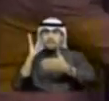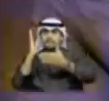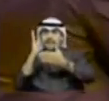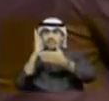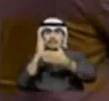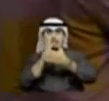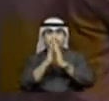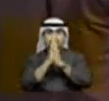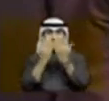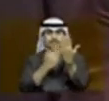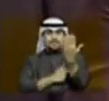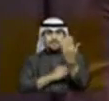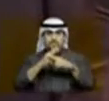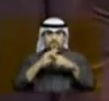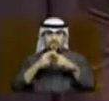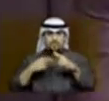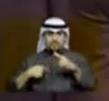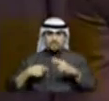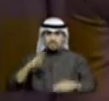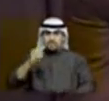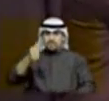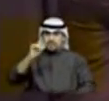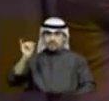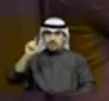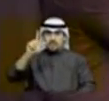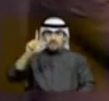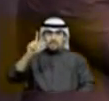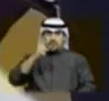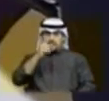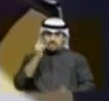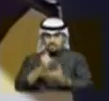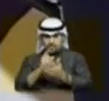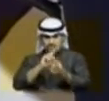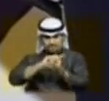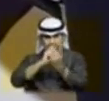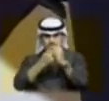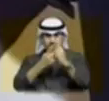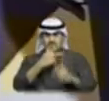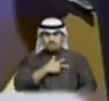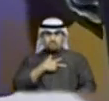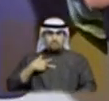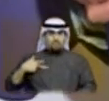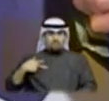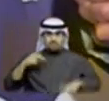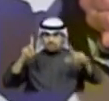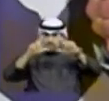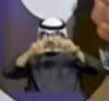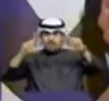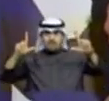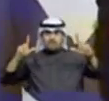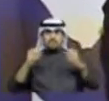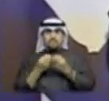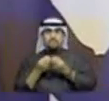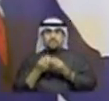العبد الجليل، رئيس الوفد الكويتي المشارك، ممثلا عن وزير الإعلام ووزير الدولة لشؤون الشباب ورئيس